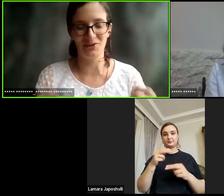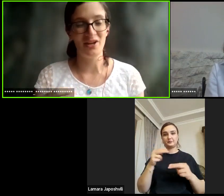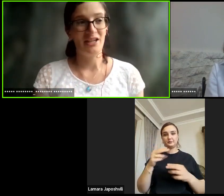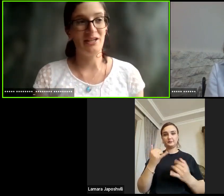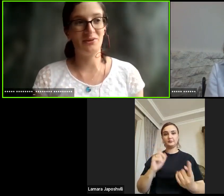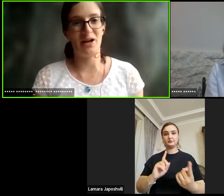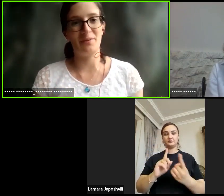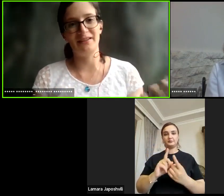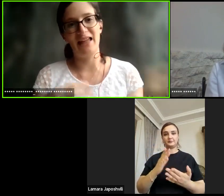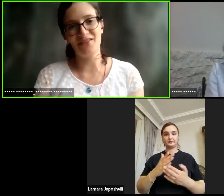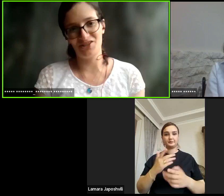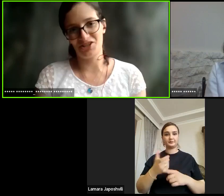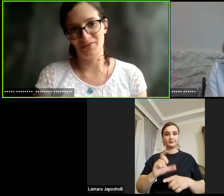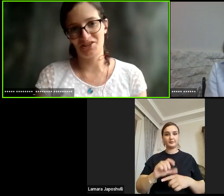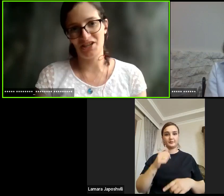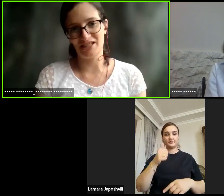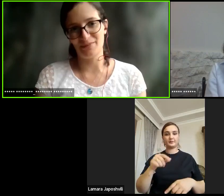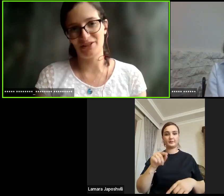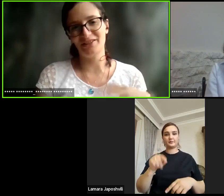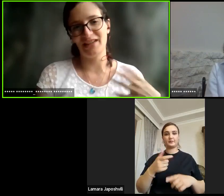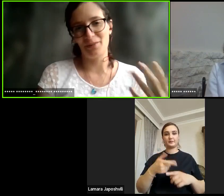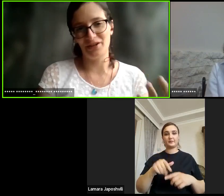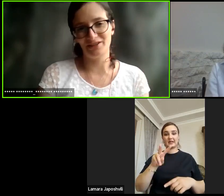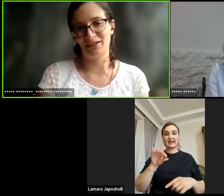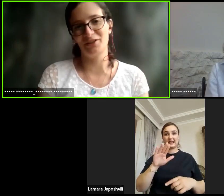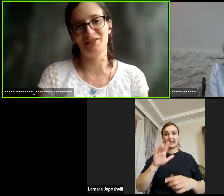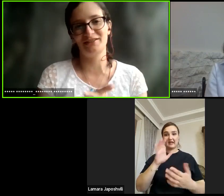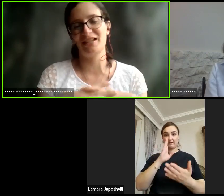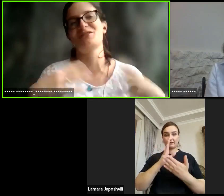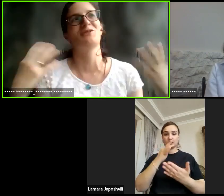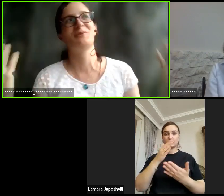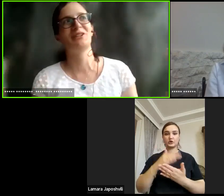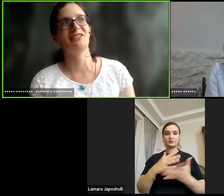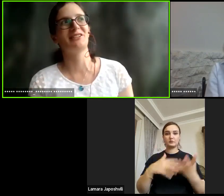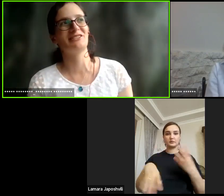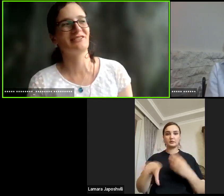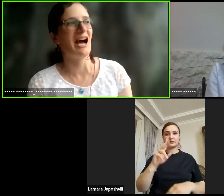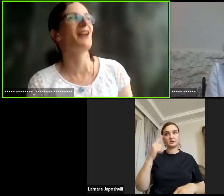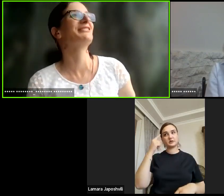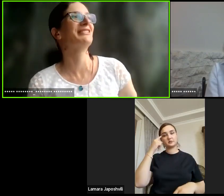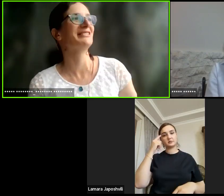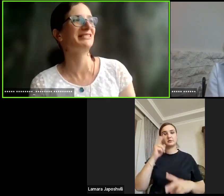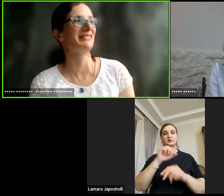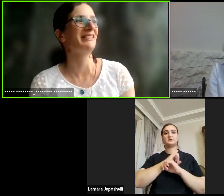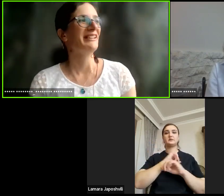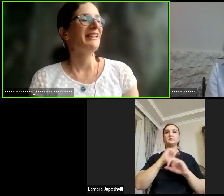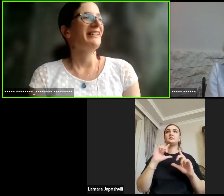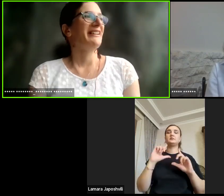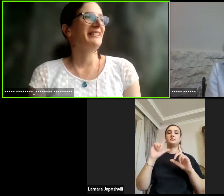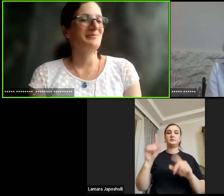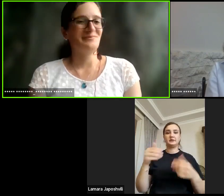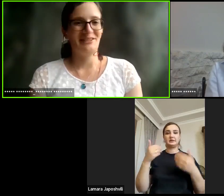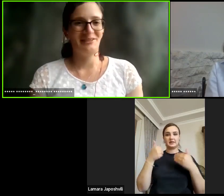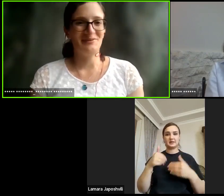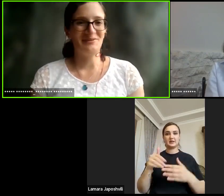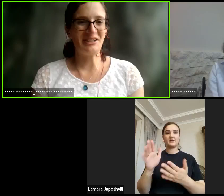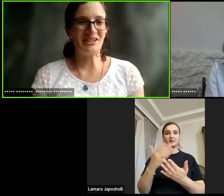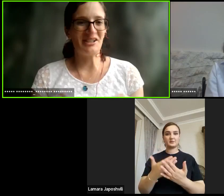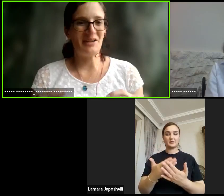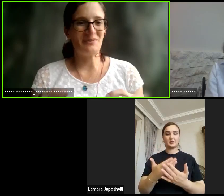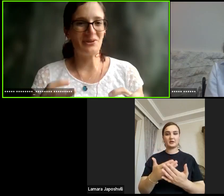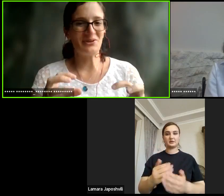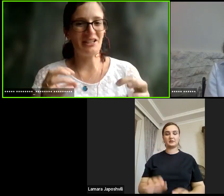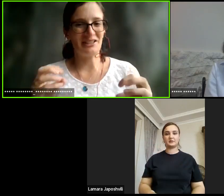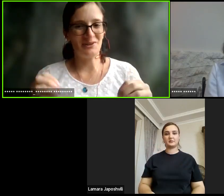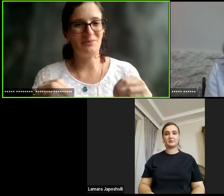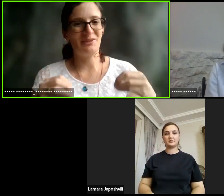ერთმანეთს, ხო? იმიტომ რომ ამ ლაივის შემდეგ შეიძლება თქვენ დაფიქრდეთ, აი ვიღაცა დასასვენებლად სადღაც გავიდეს და